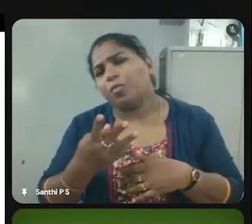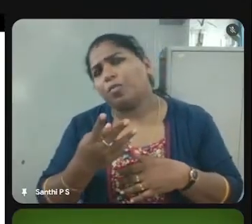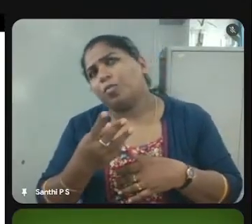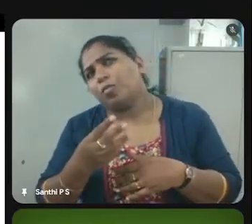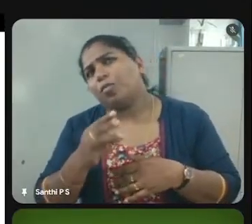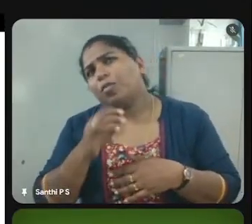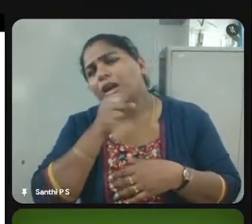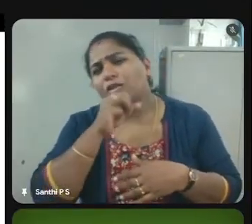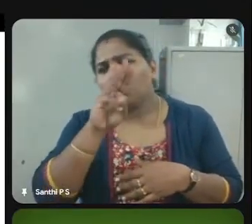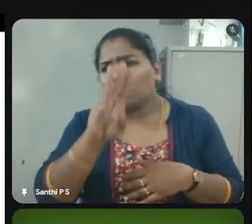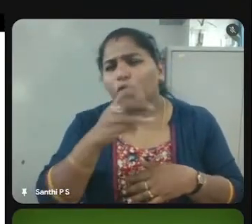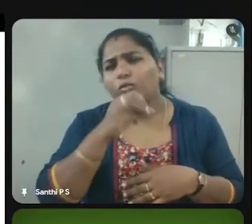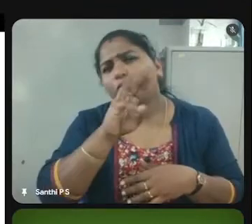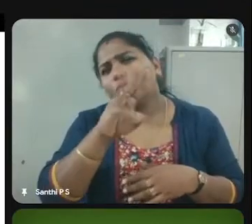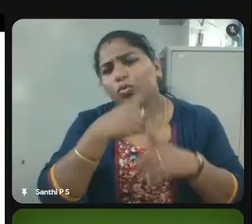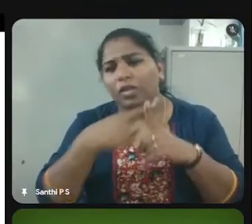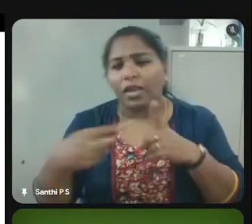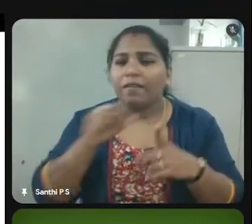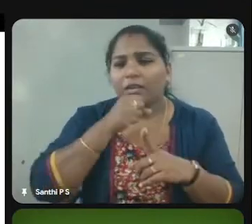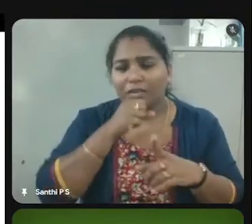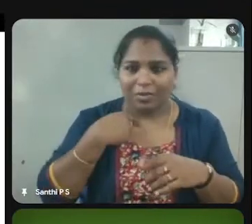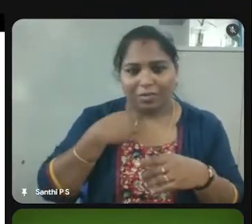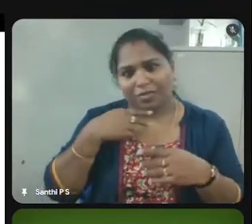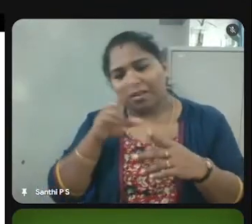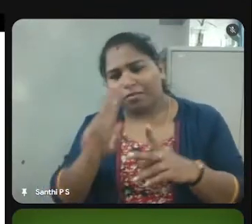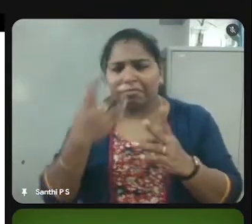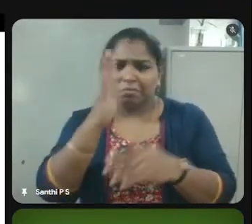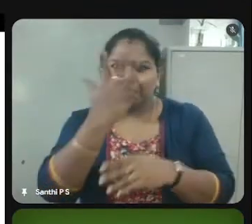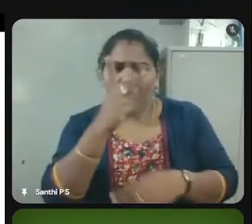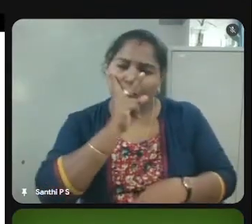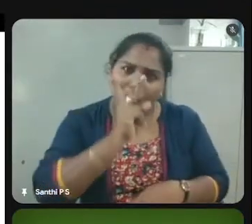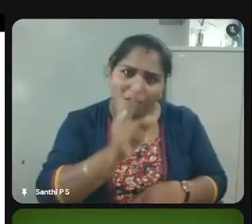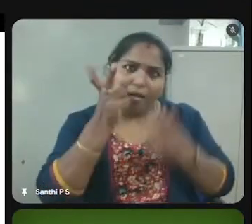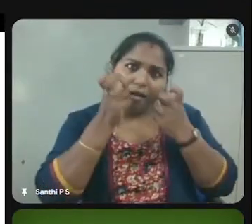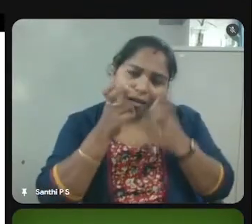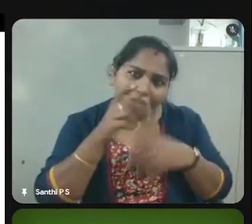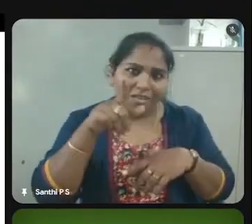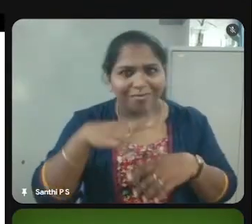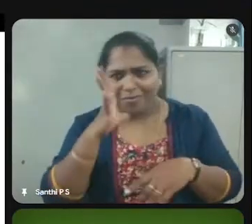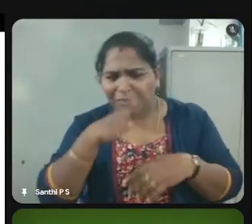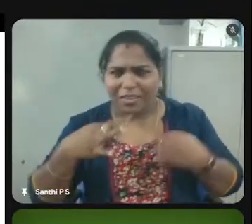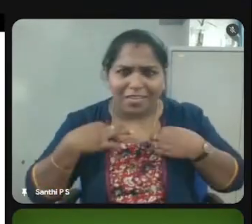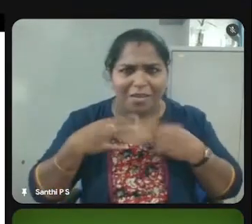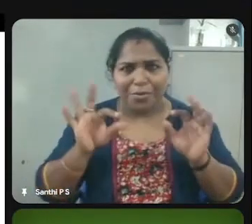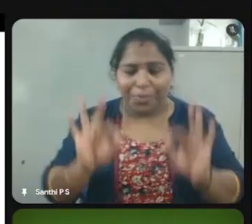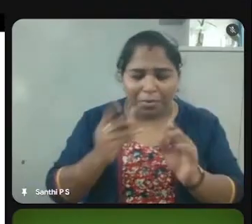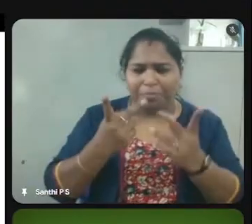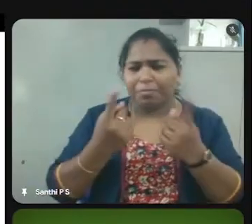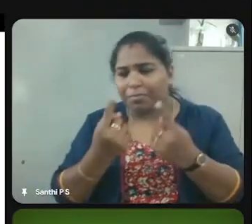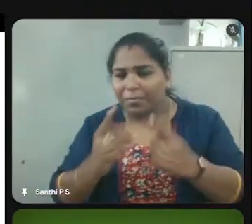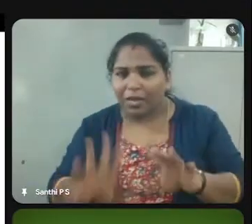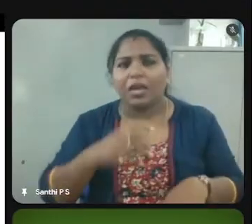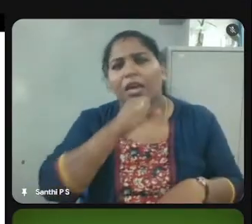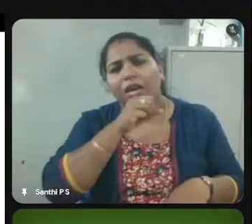തന്നെ കുട്ടികൾ കണ്ണാടി നോക്കി സ്വന്തം രൂപ ആസ്വദിക്കാനും സ്വന്തം ഡ്രസ്സ് കാണാനും ഒക്കെ പിള്ളേർ ശ്രമിക്കുന്ന പ്രായം 3-3.5